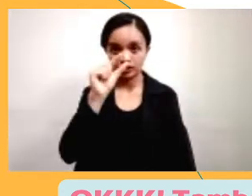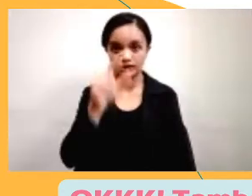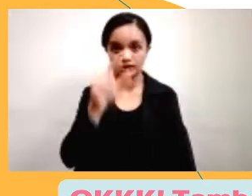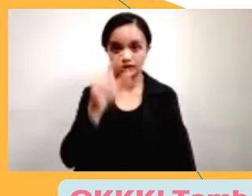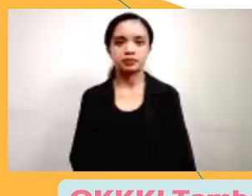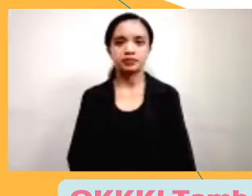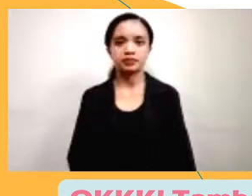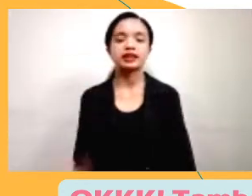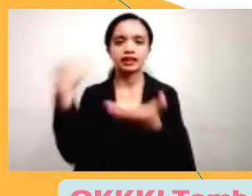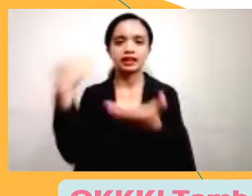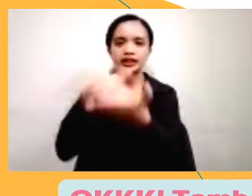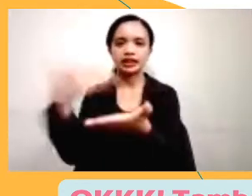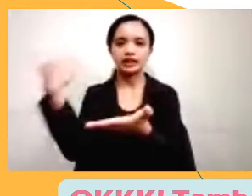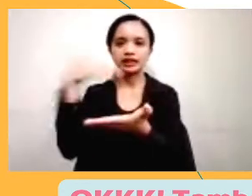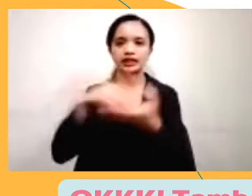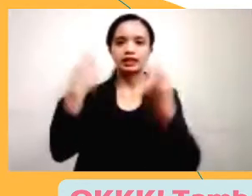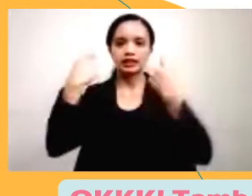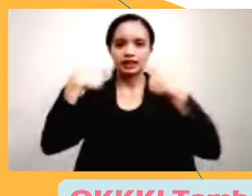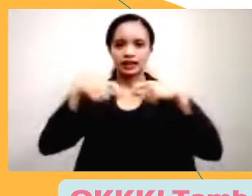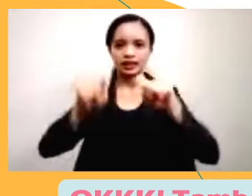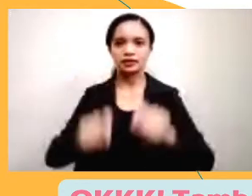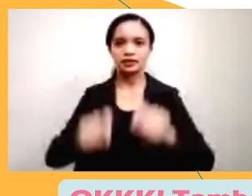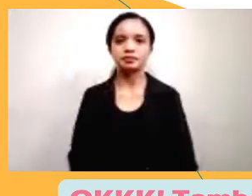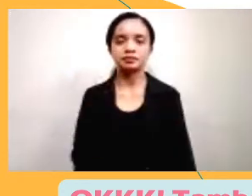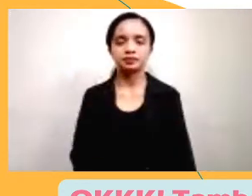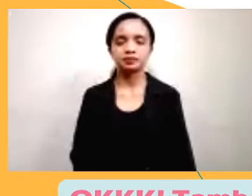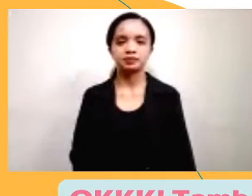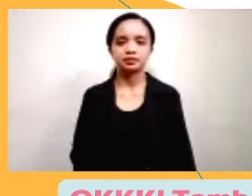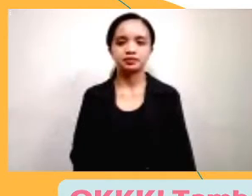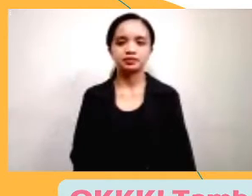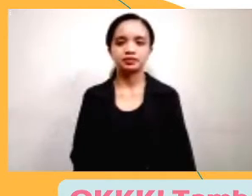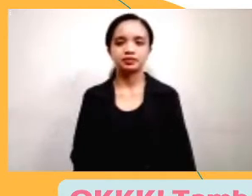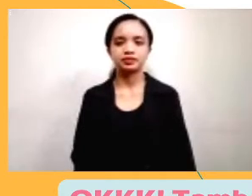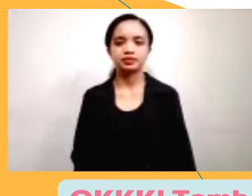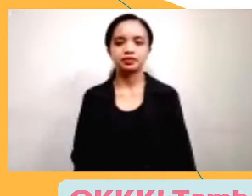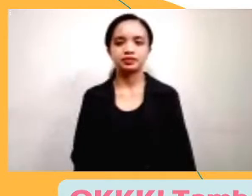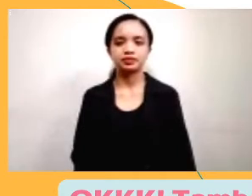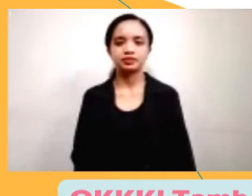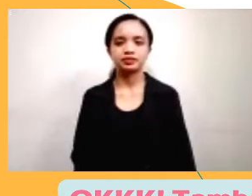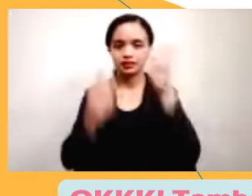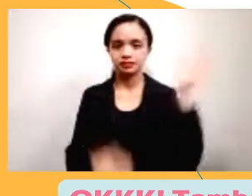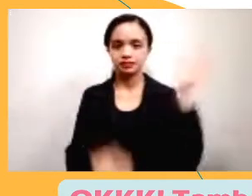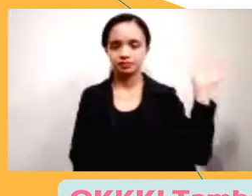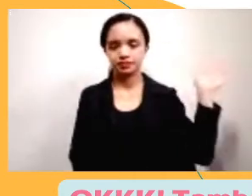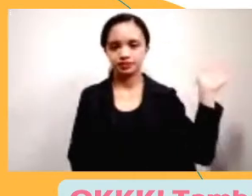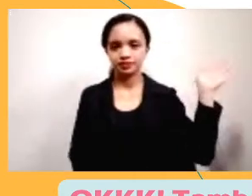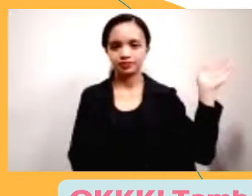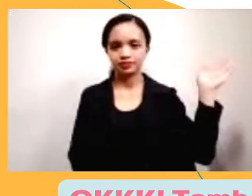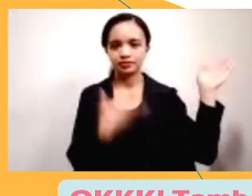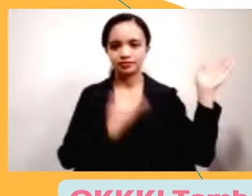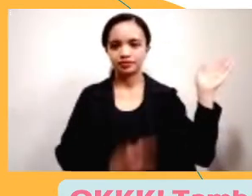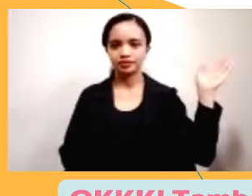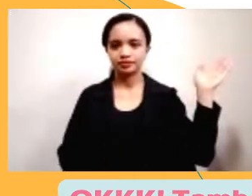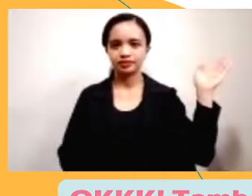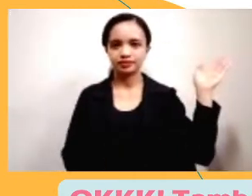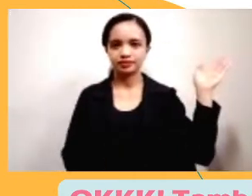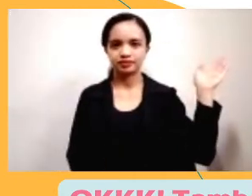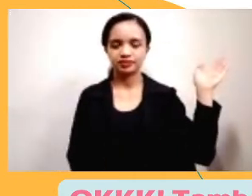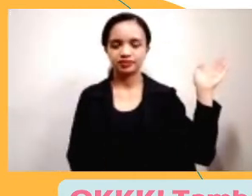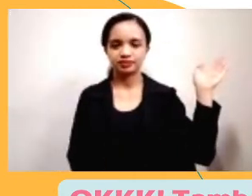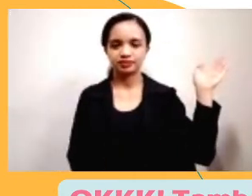pa. Subukan natin ulit. Pag ganito naman ako, pag-ilip. Ako ay ito.